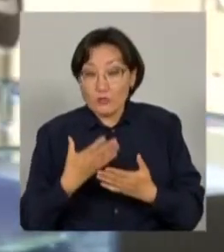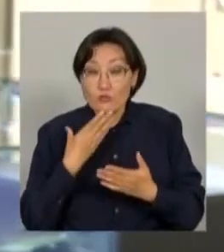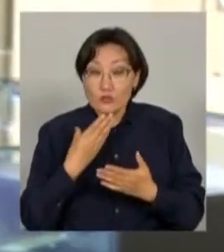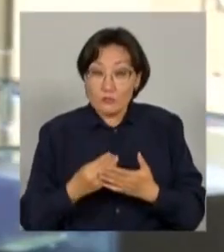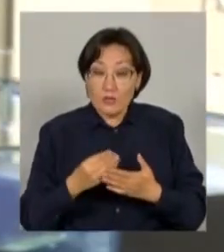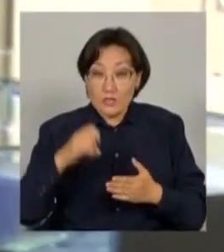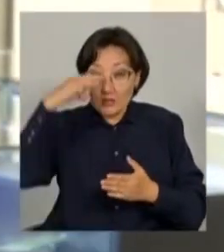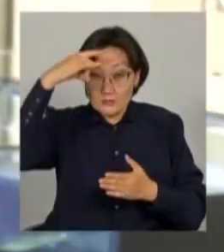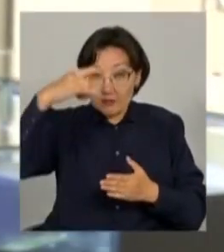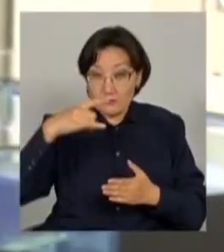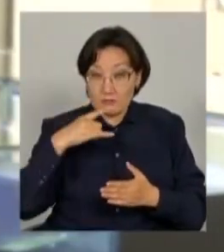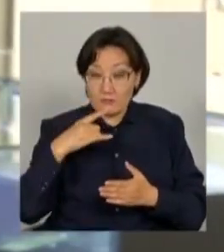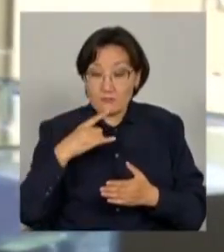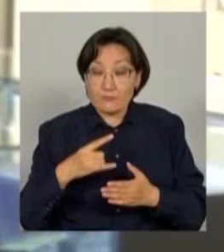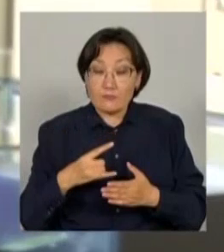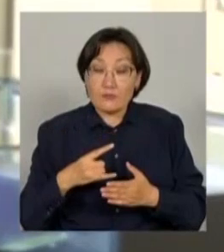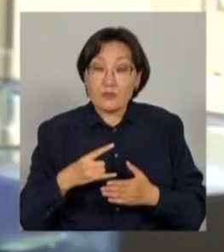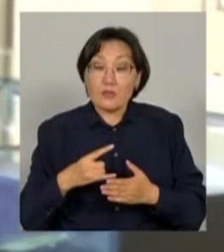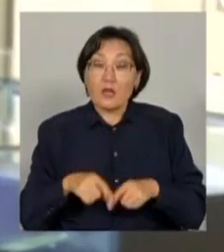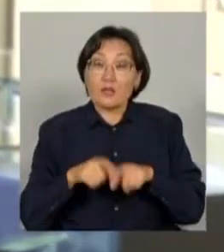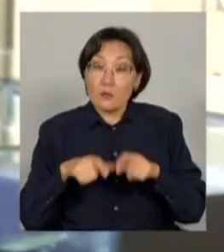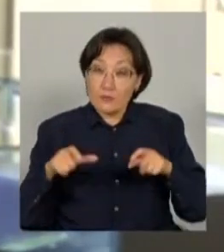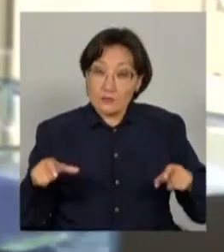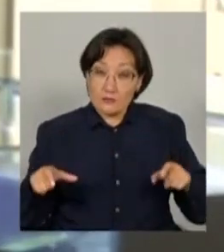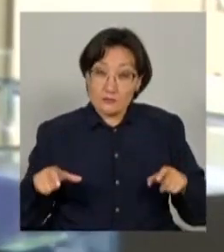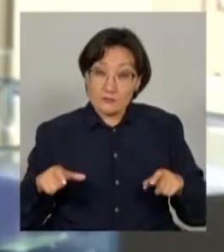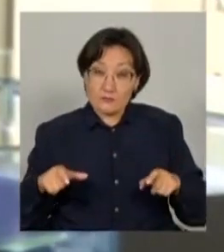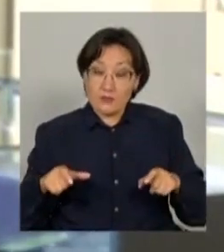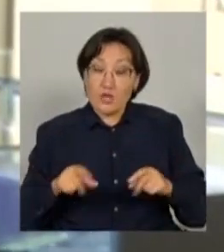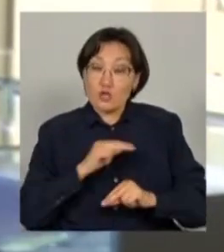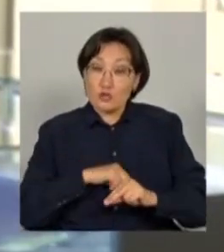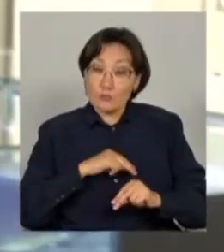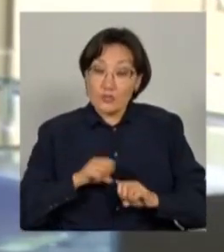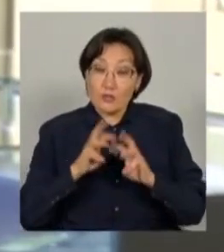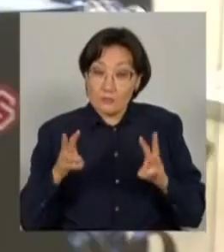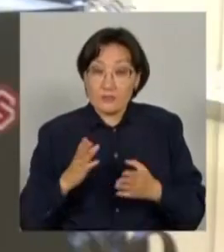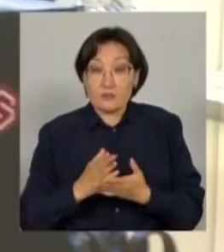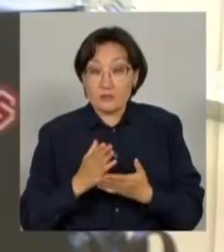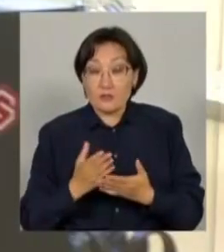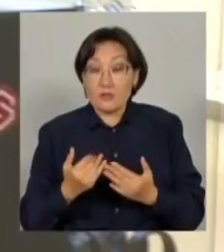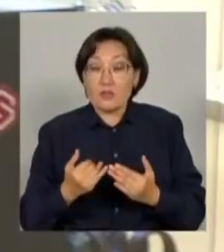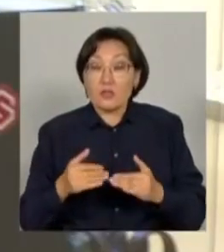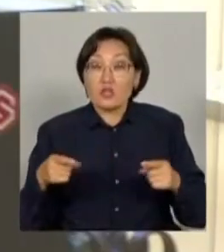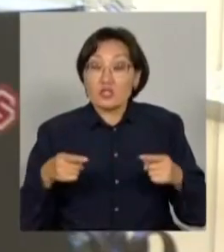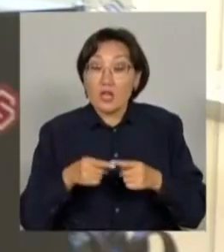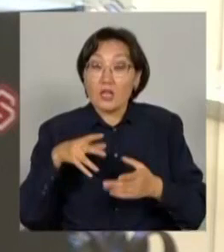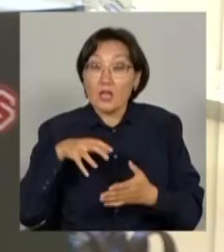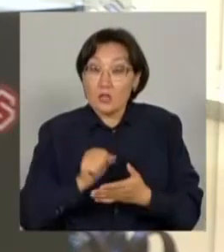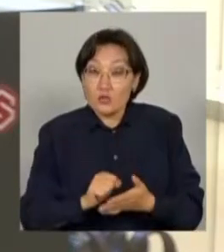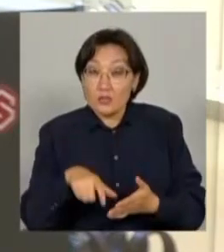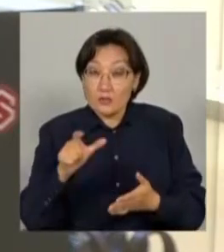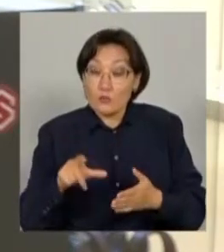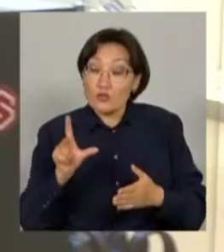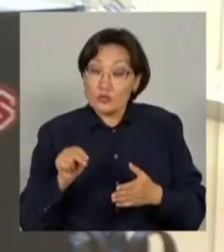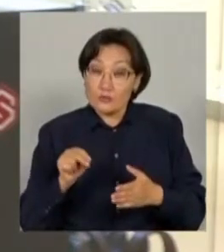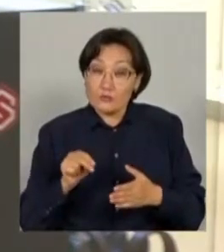өзіміздің еліміздің қазақстандықтарға жұмыспен қамтамасыз етіп жатыр. Мына жалға алушылардың